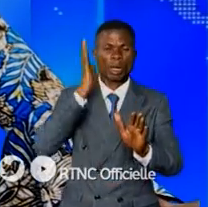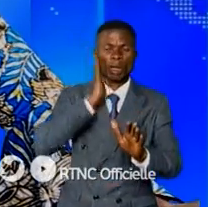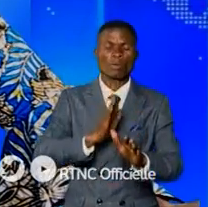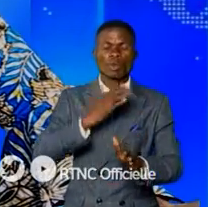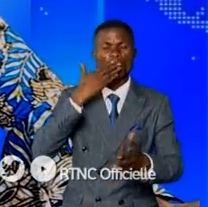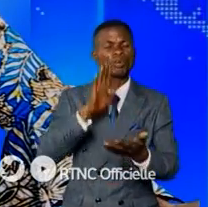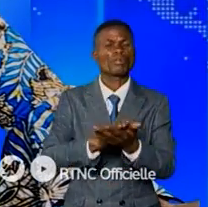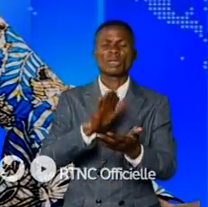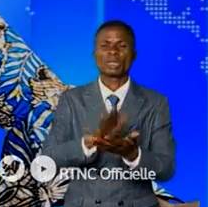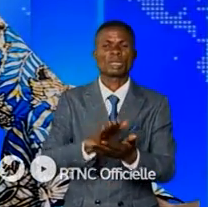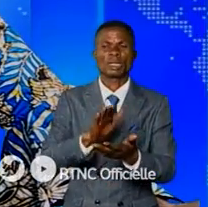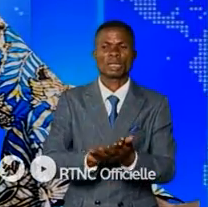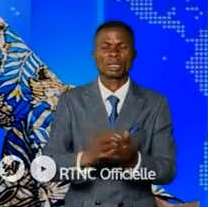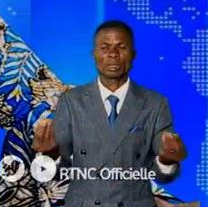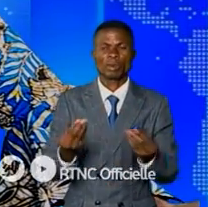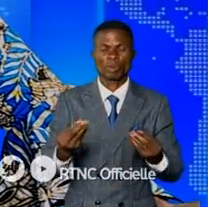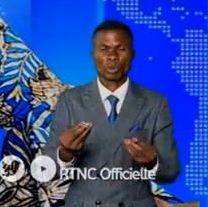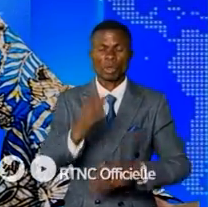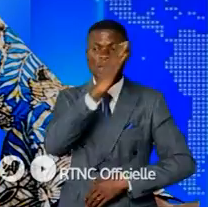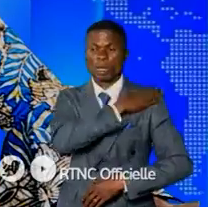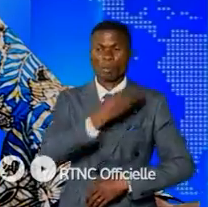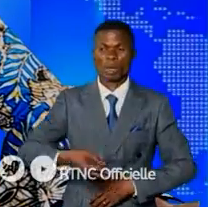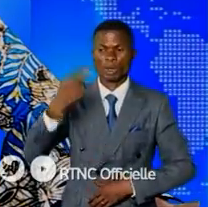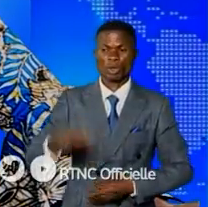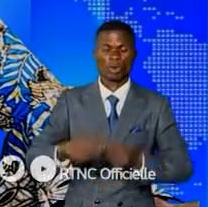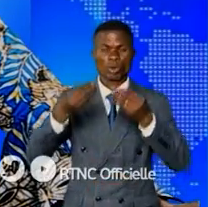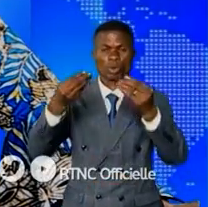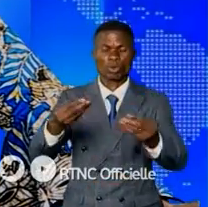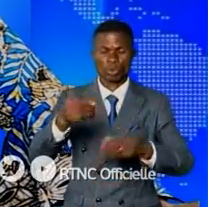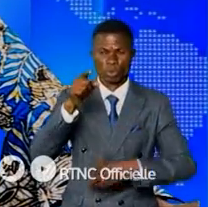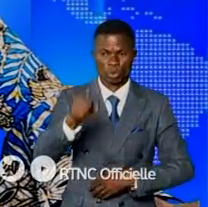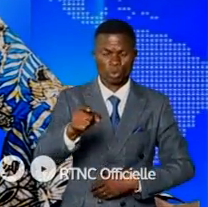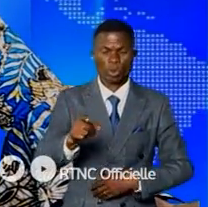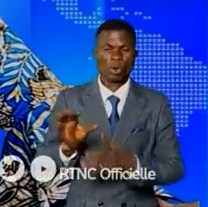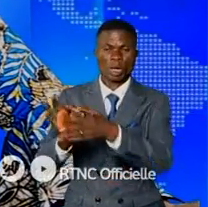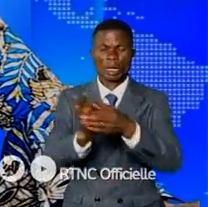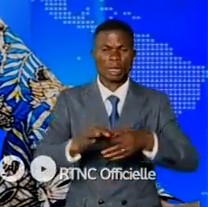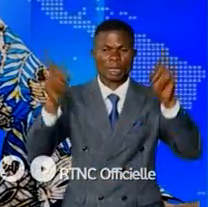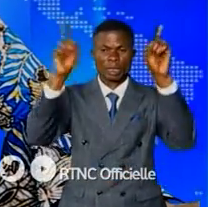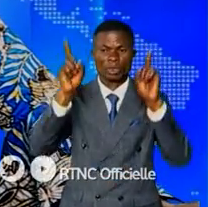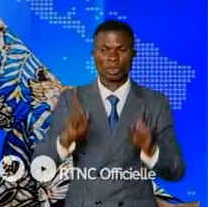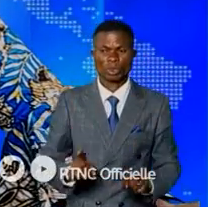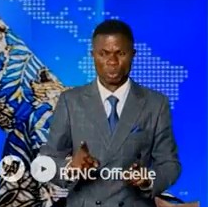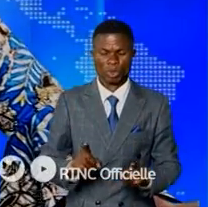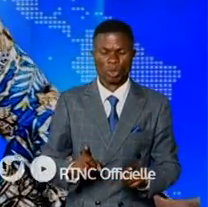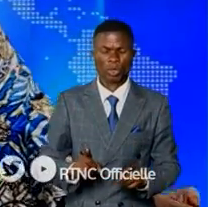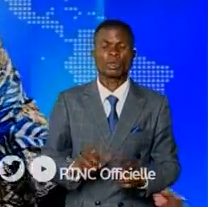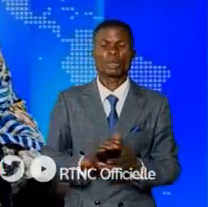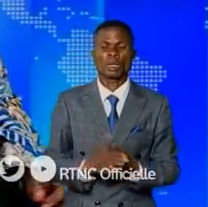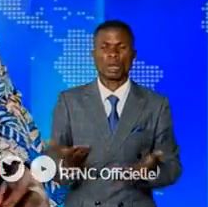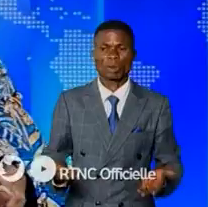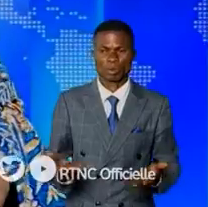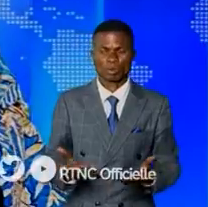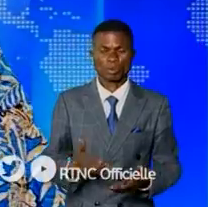chaleureuses félicitations pour cette très haute responsabilité à la tête de la plus haute organisation